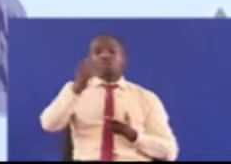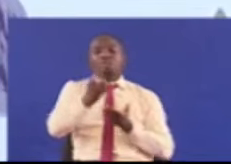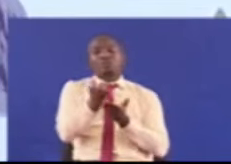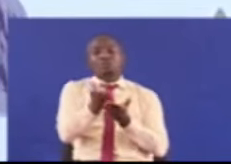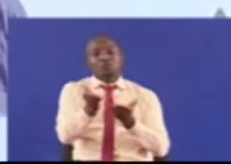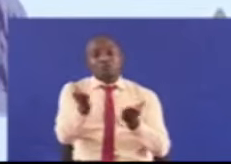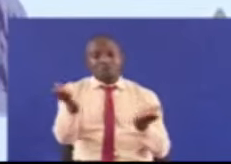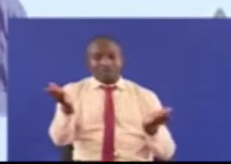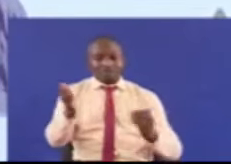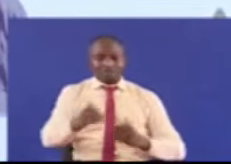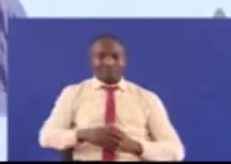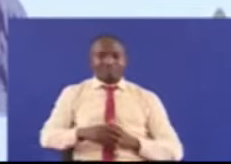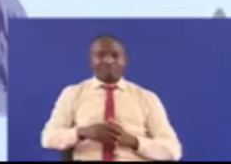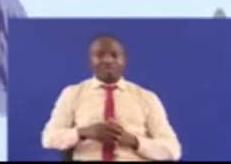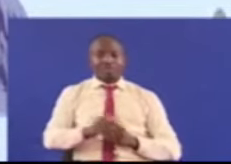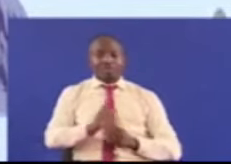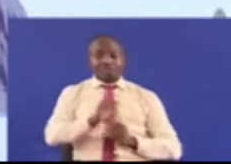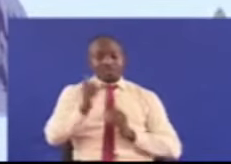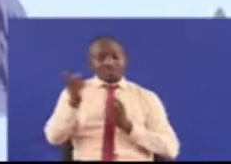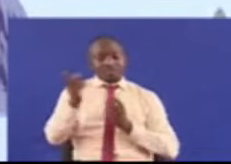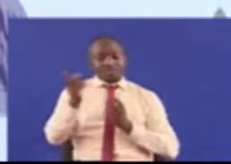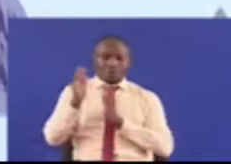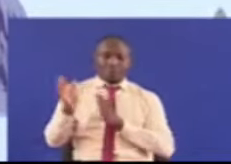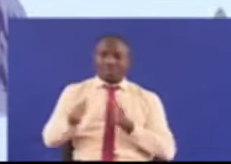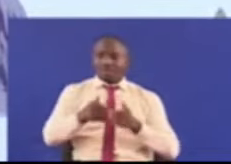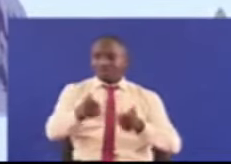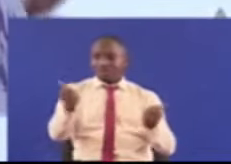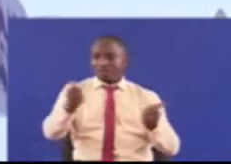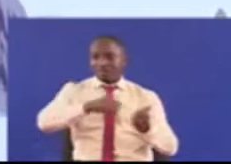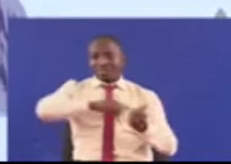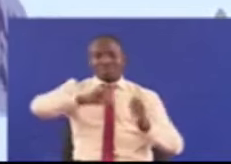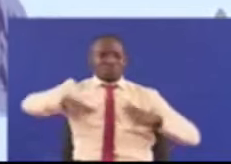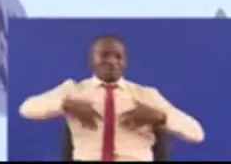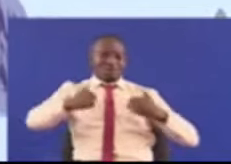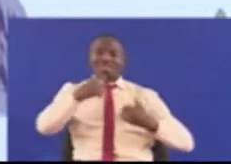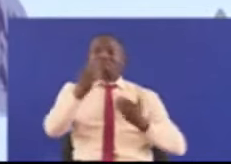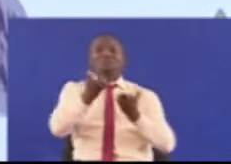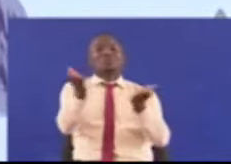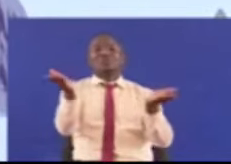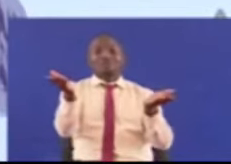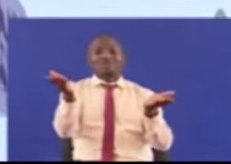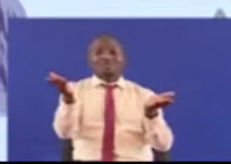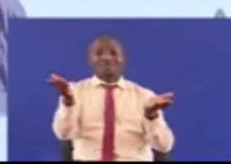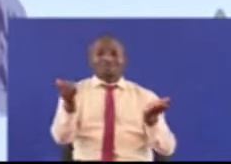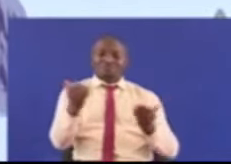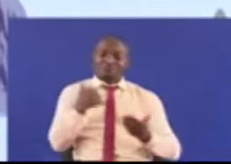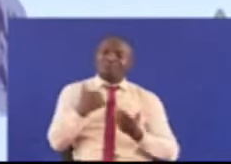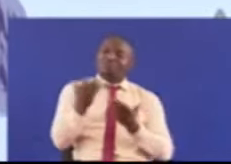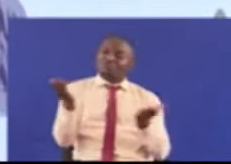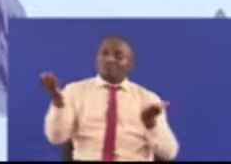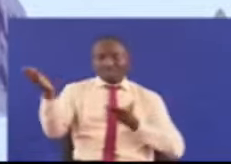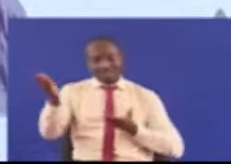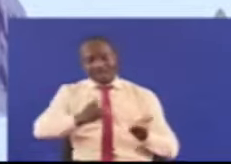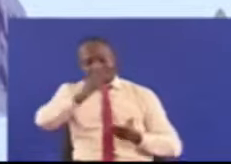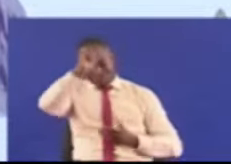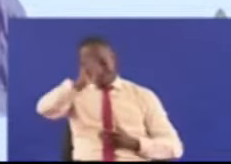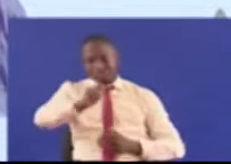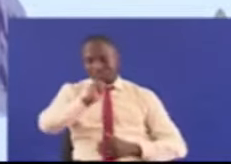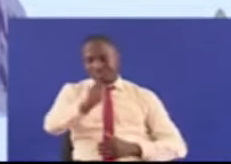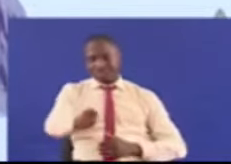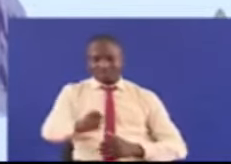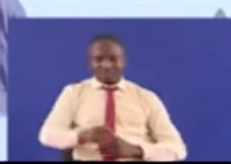chochote kadiri ulivyojiandaa. Sisi tumefurahi tu, chochote tuambie tu. Karibu sana Mheshimiwa Spika.